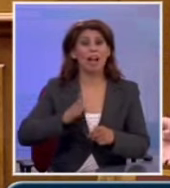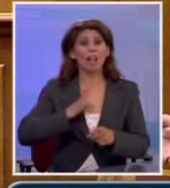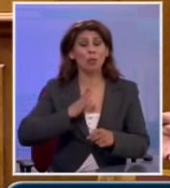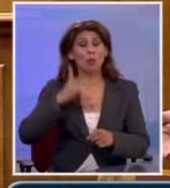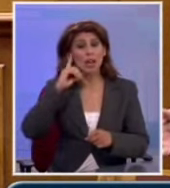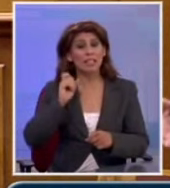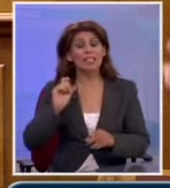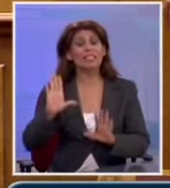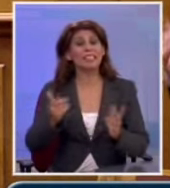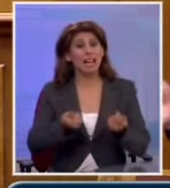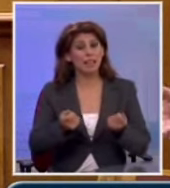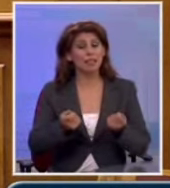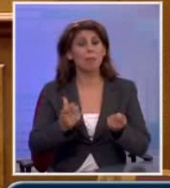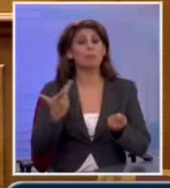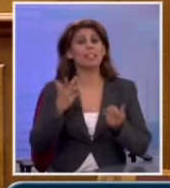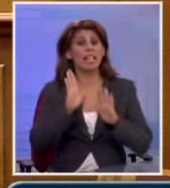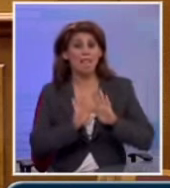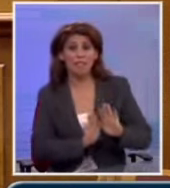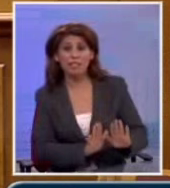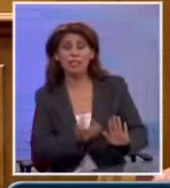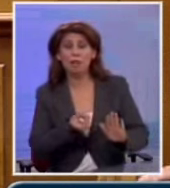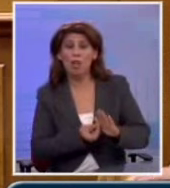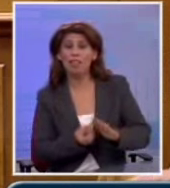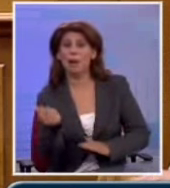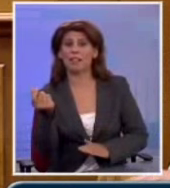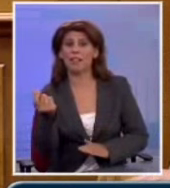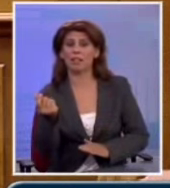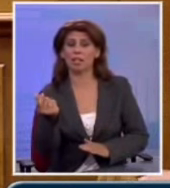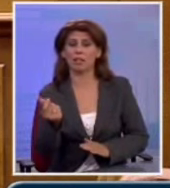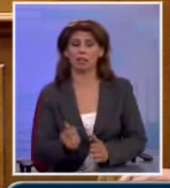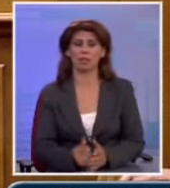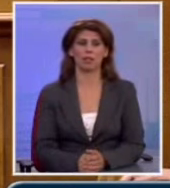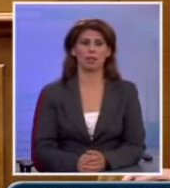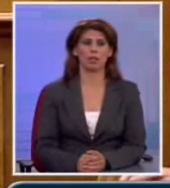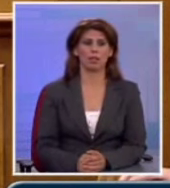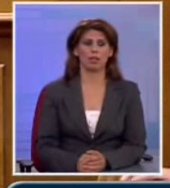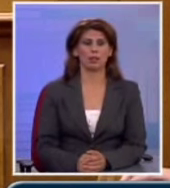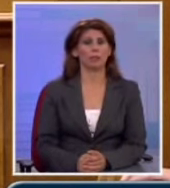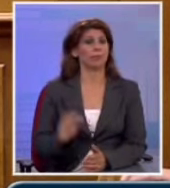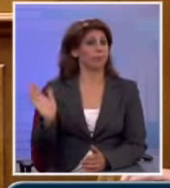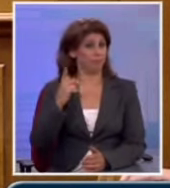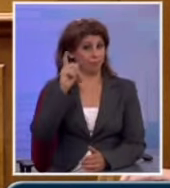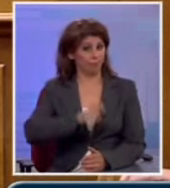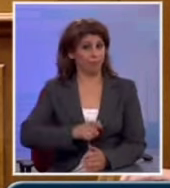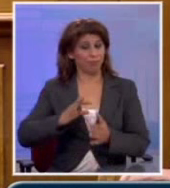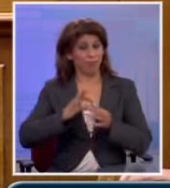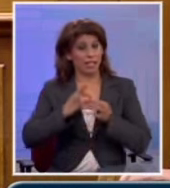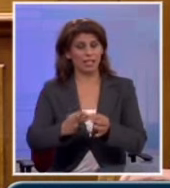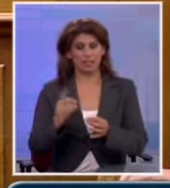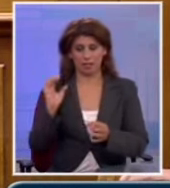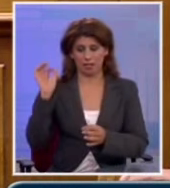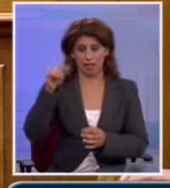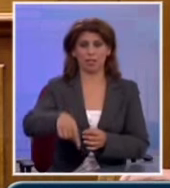αφήσατε, πώς δραπετεύσατε. Ενώ αν συνεχίζατε θα μας